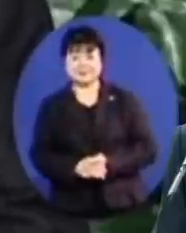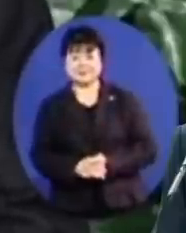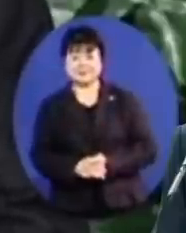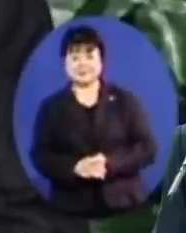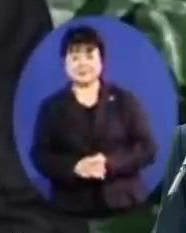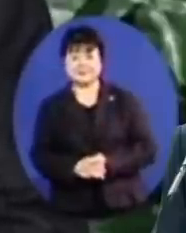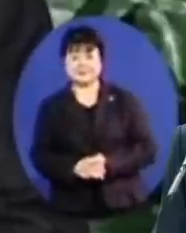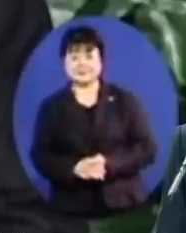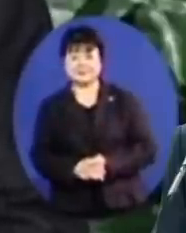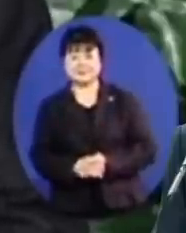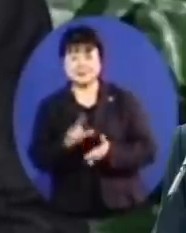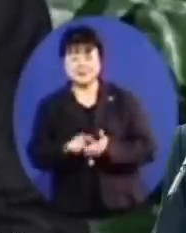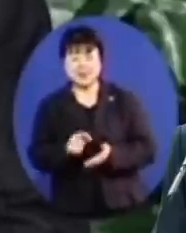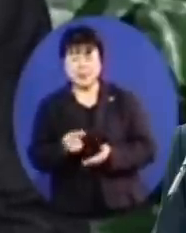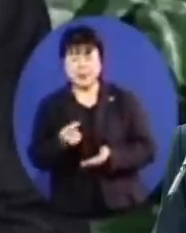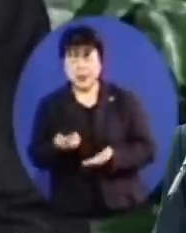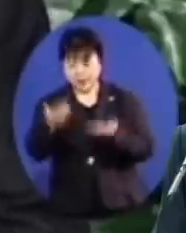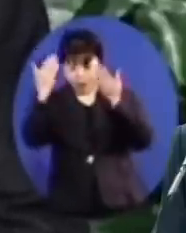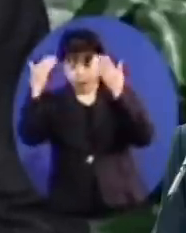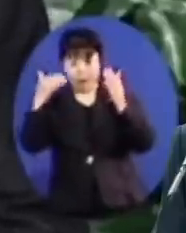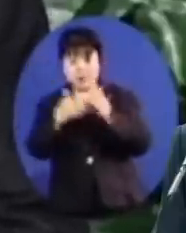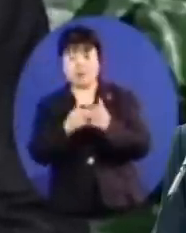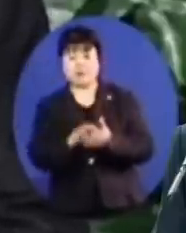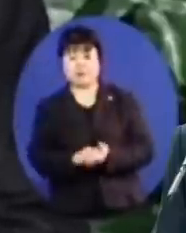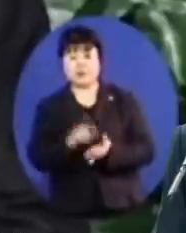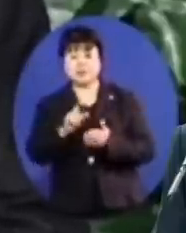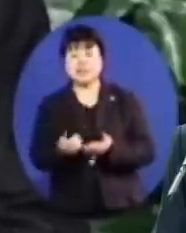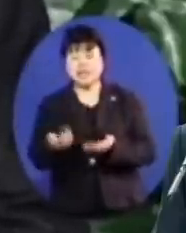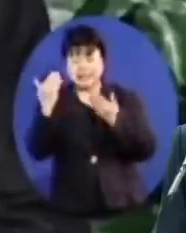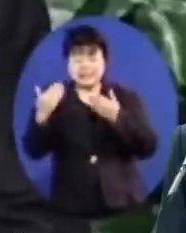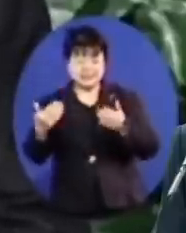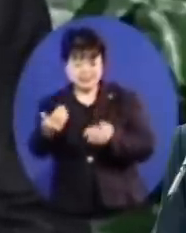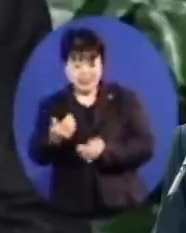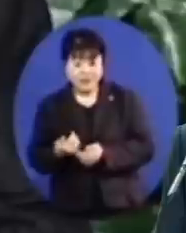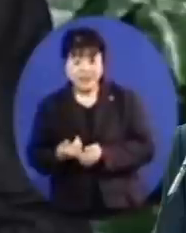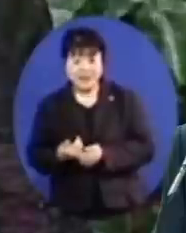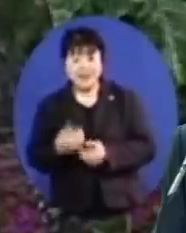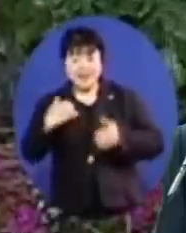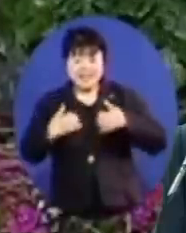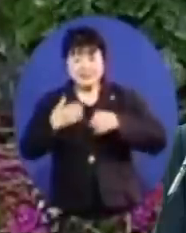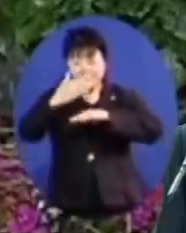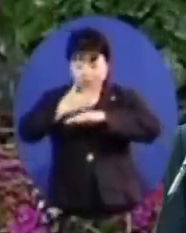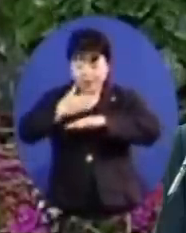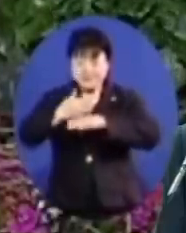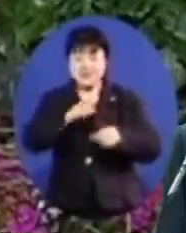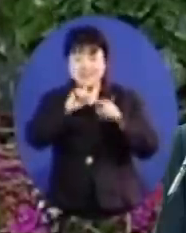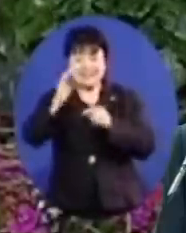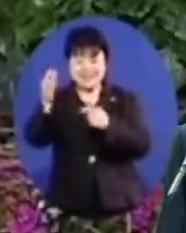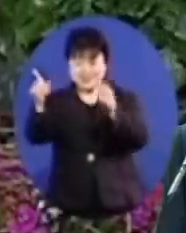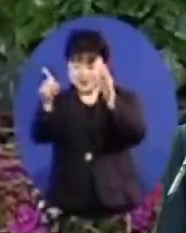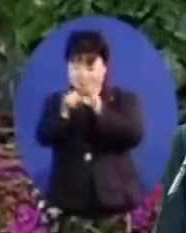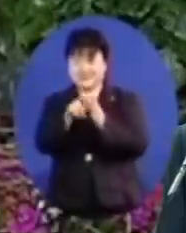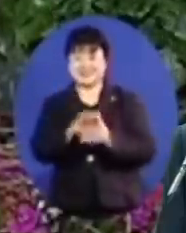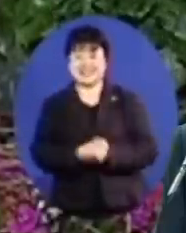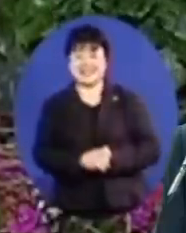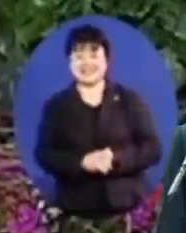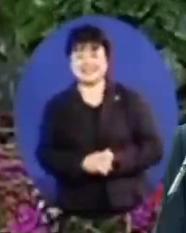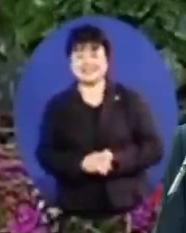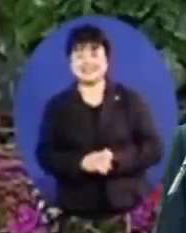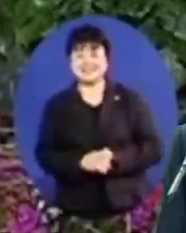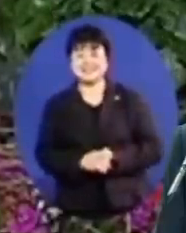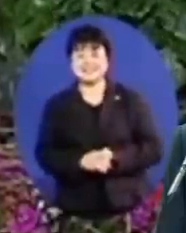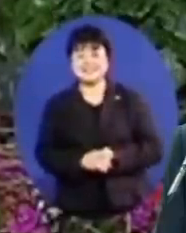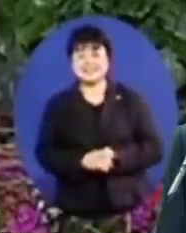세월은 빨리 갑니다. 세월이 지나기 전에 기뻐하고 감사하며 살아야 합니다.